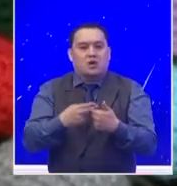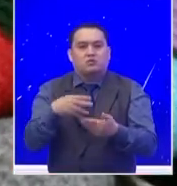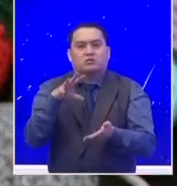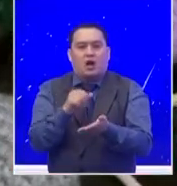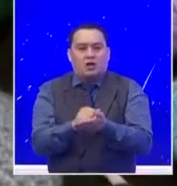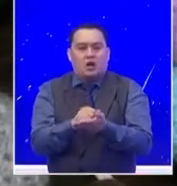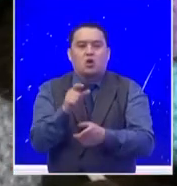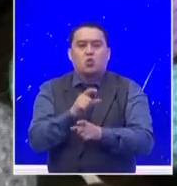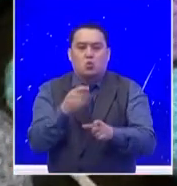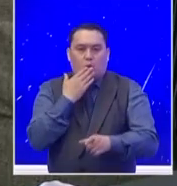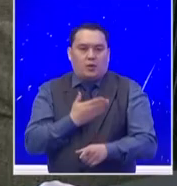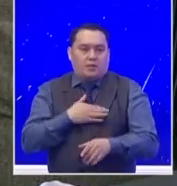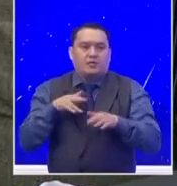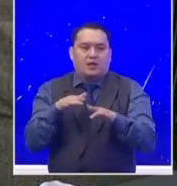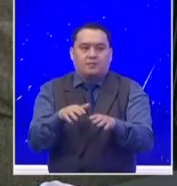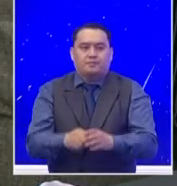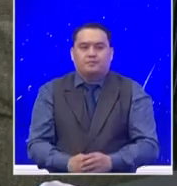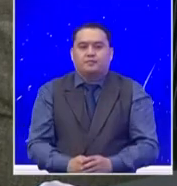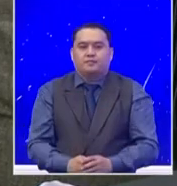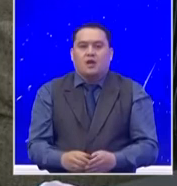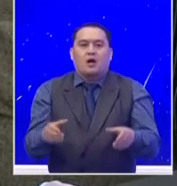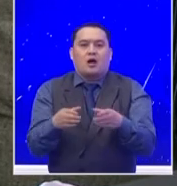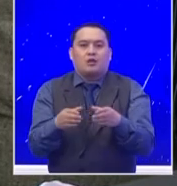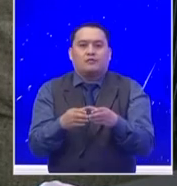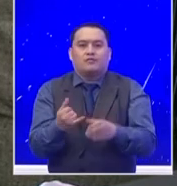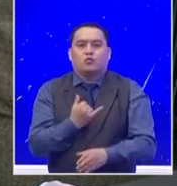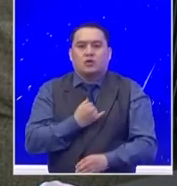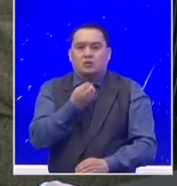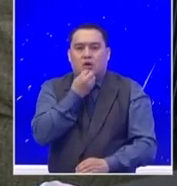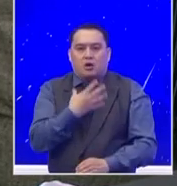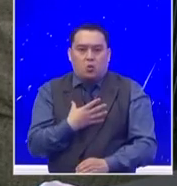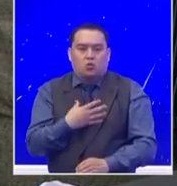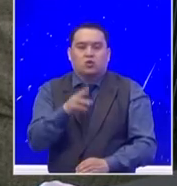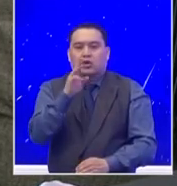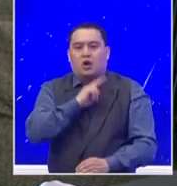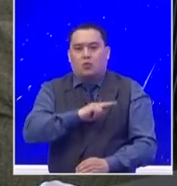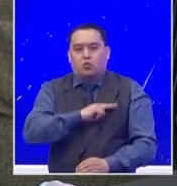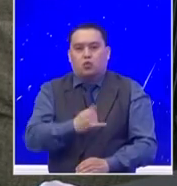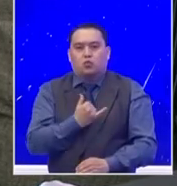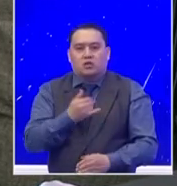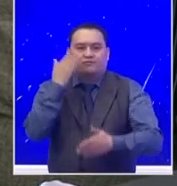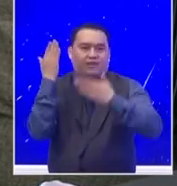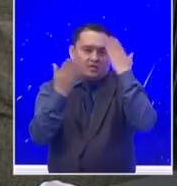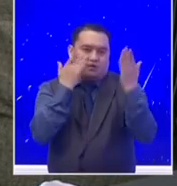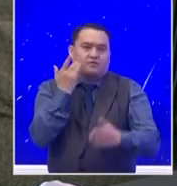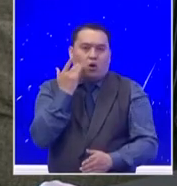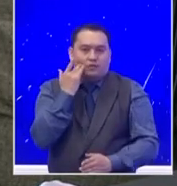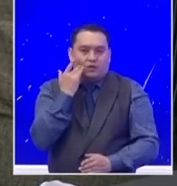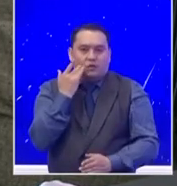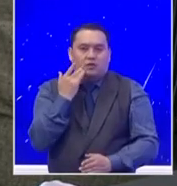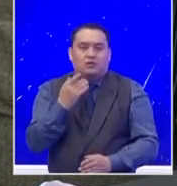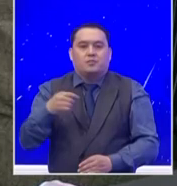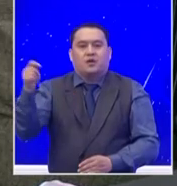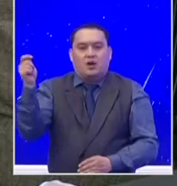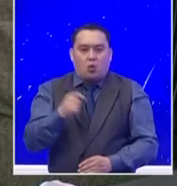заниматься любимым делом. Коллектив у нас очень хороший, работается очень хорошо, у нас весело. К нам все тянутся, к